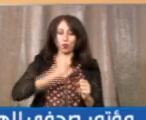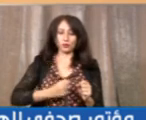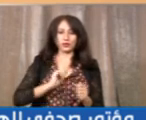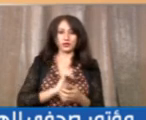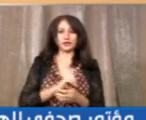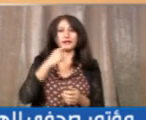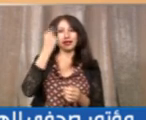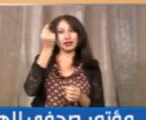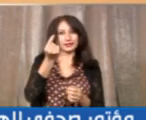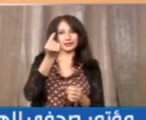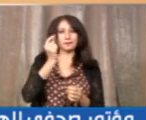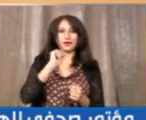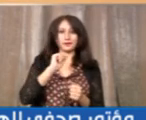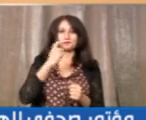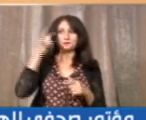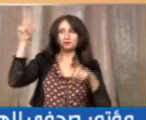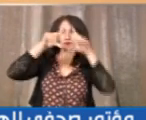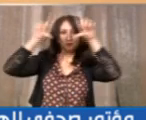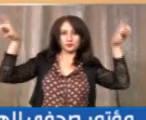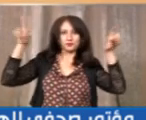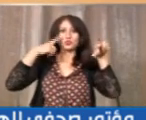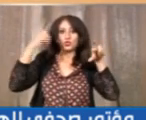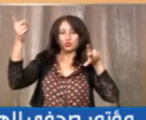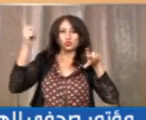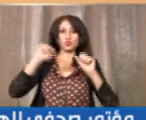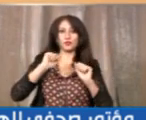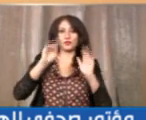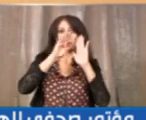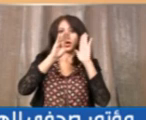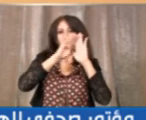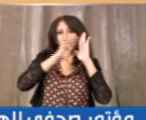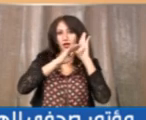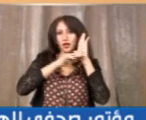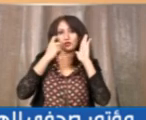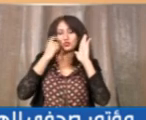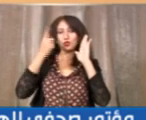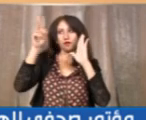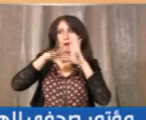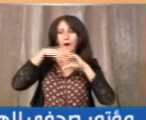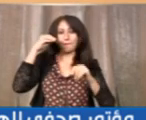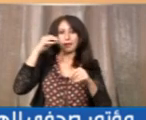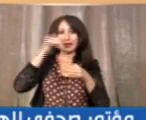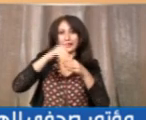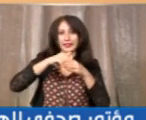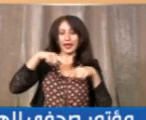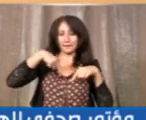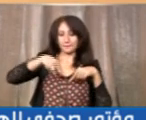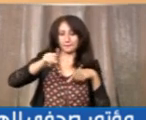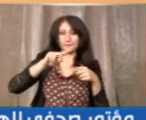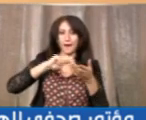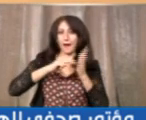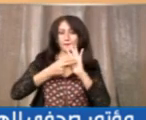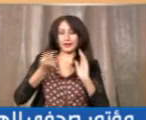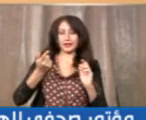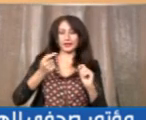حضراتكم في عرض تقديمي لكل الاجراءات اللي تم اتخاذها من الهيئه الوطنيه للانتخابات استعدادا للعمليه